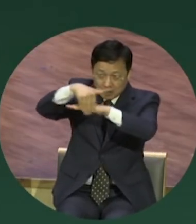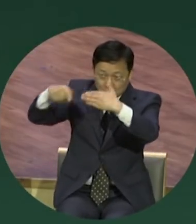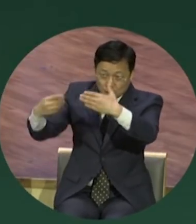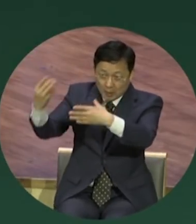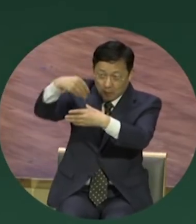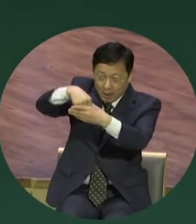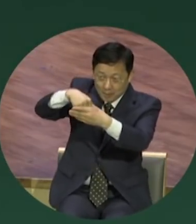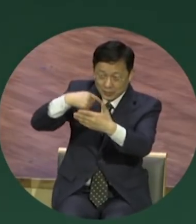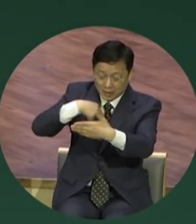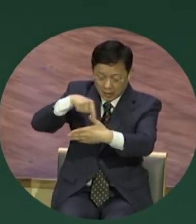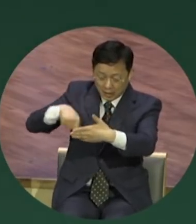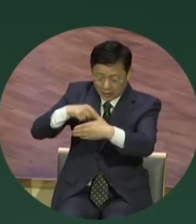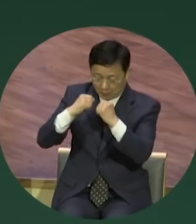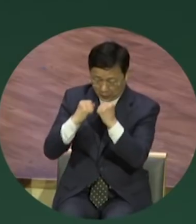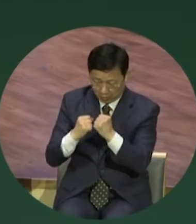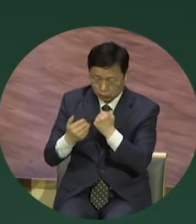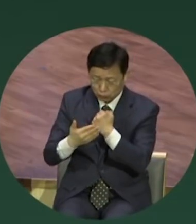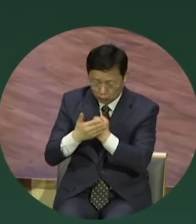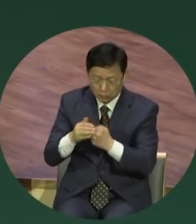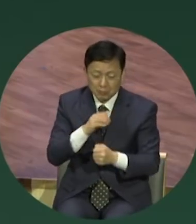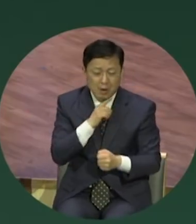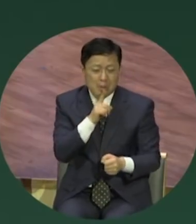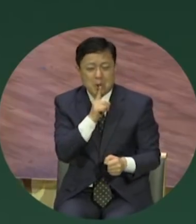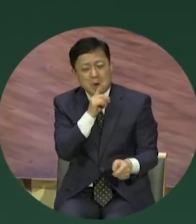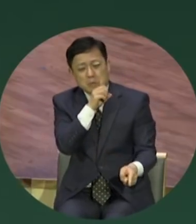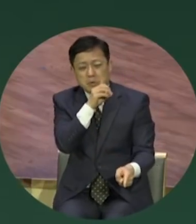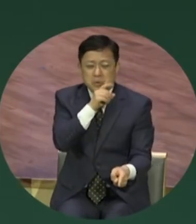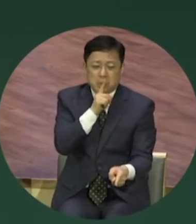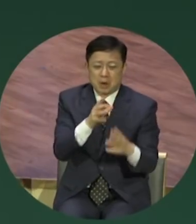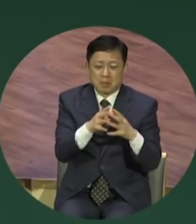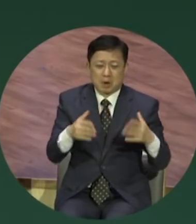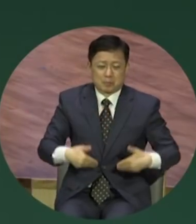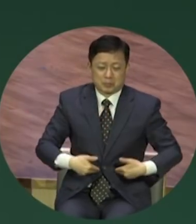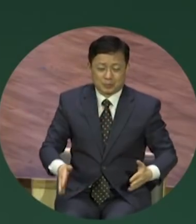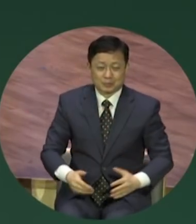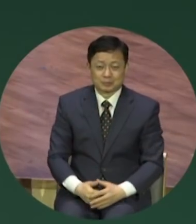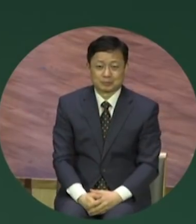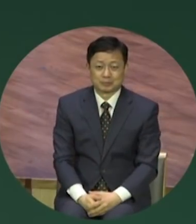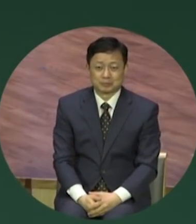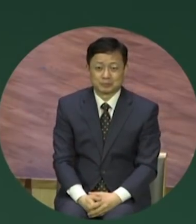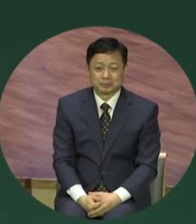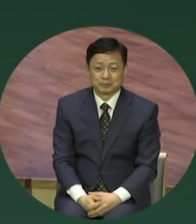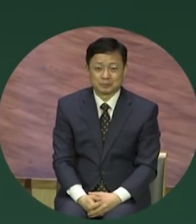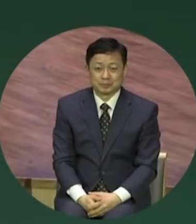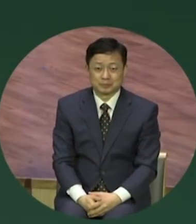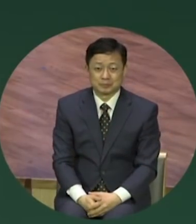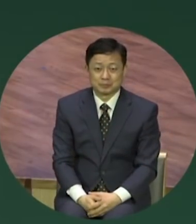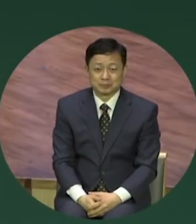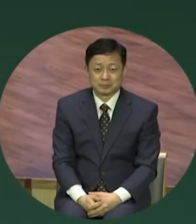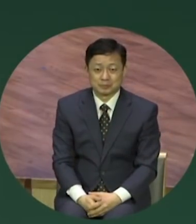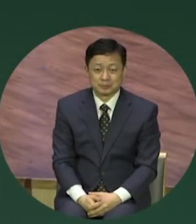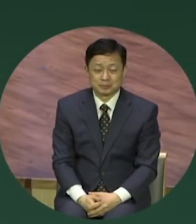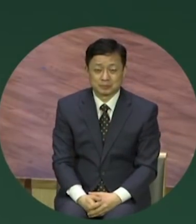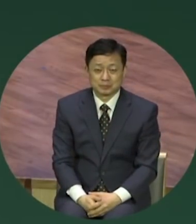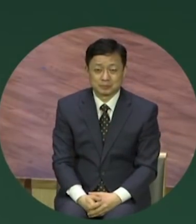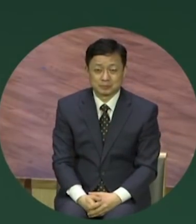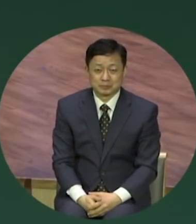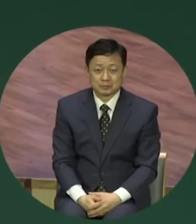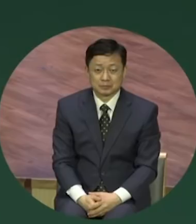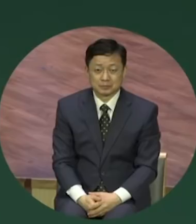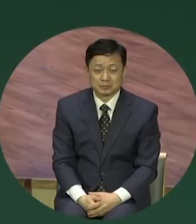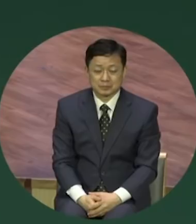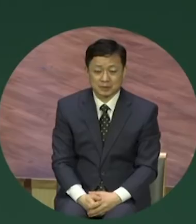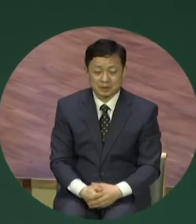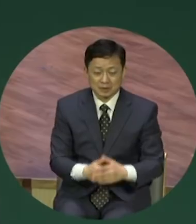who are inside of God's most absolute plan. 와, 군성교하다 맞았다. 실점수 한 사람도 가보면 있어요. 전장 현장 가보면